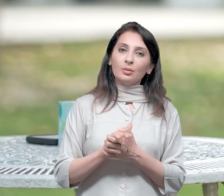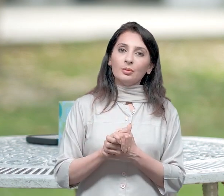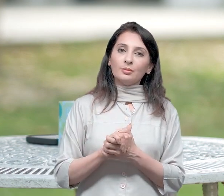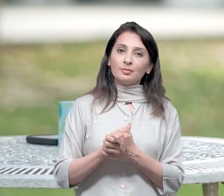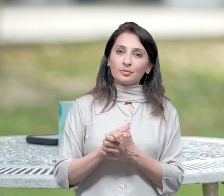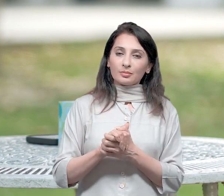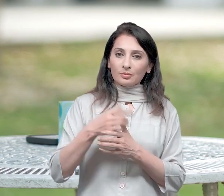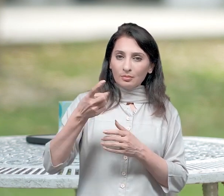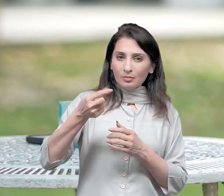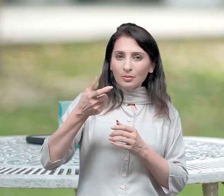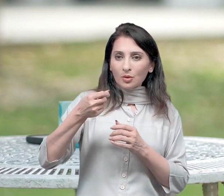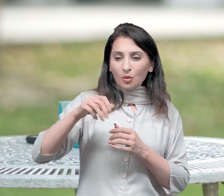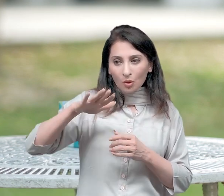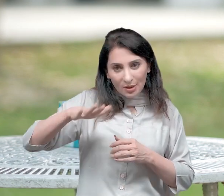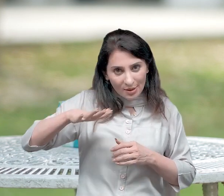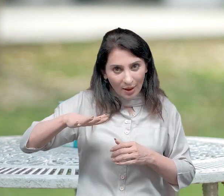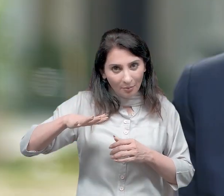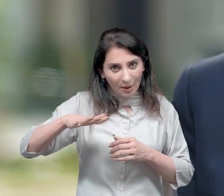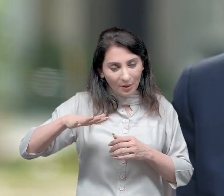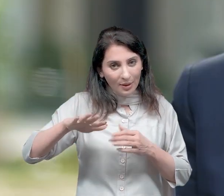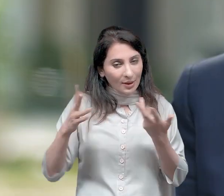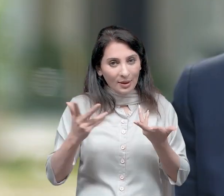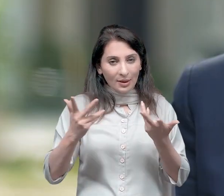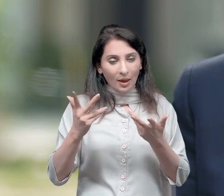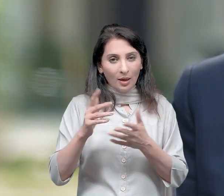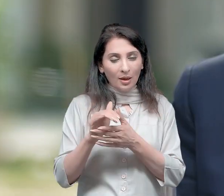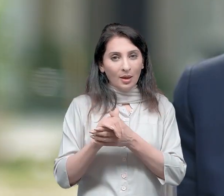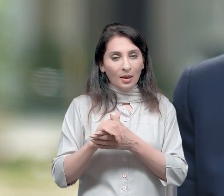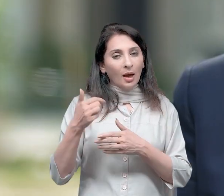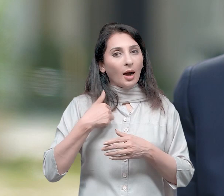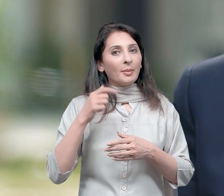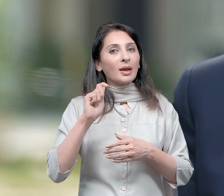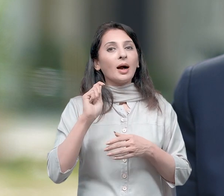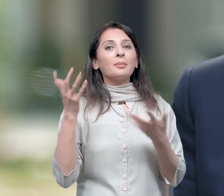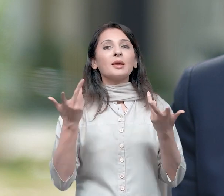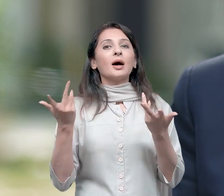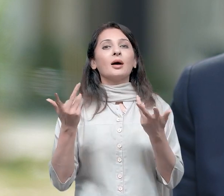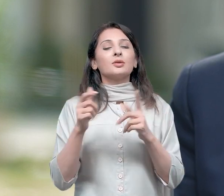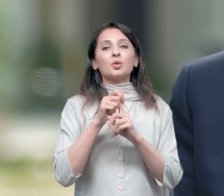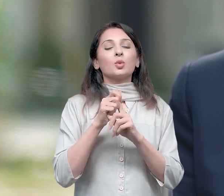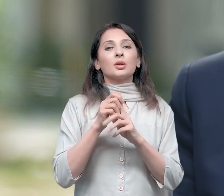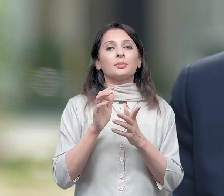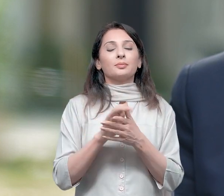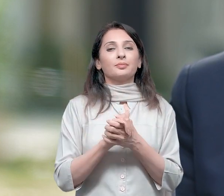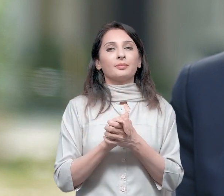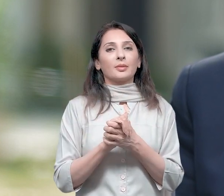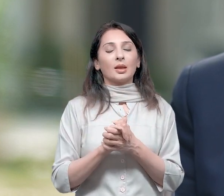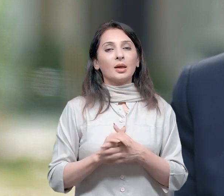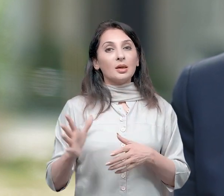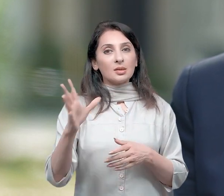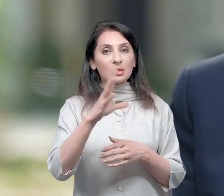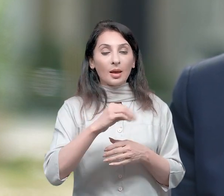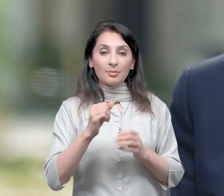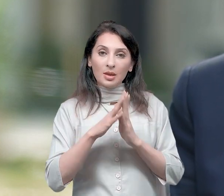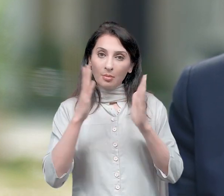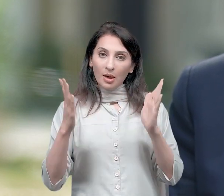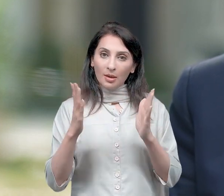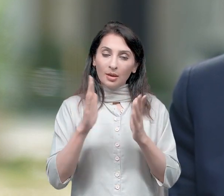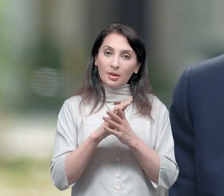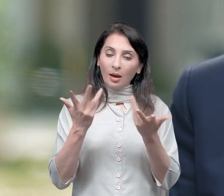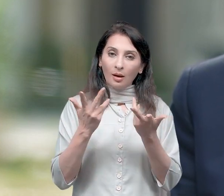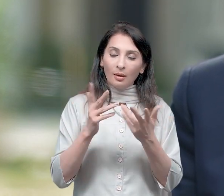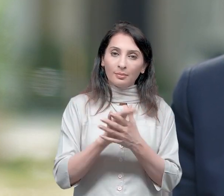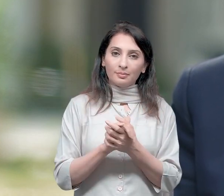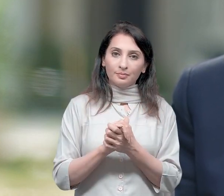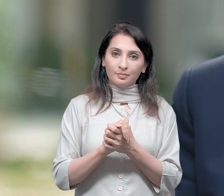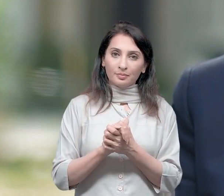لیے ہمیں جو کام کرنا چاہیے اس کے اندر سب سے بڑی چیز یہ ہے کہ سب سے پہلے ہمیں